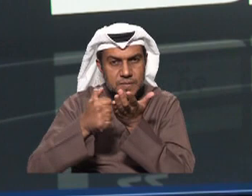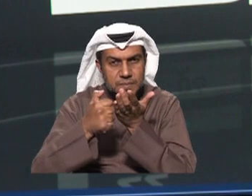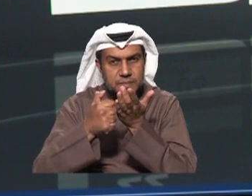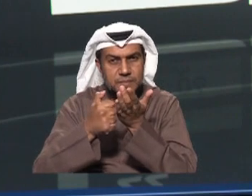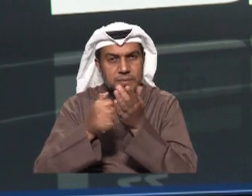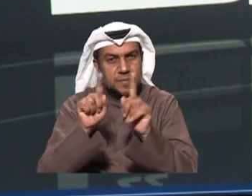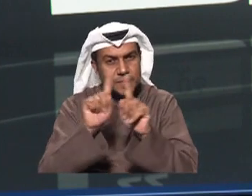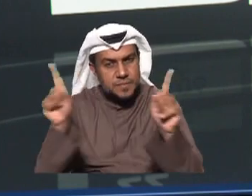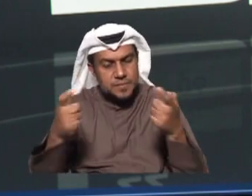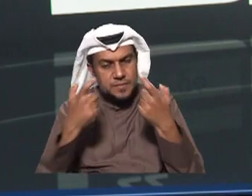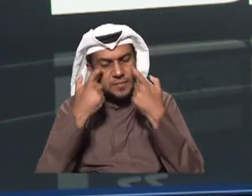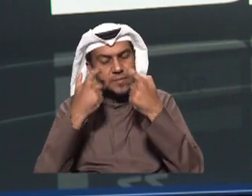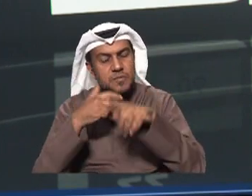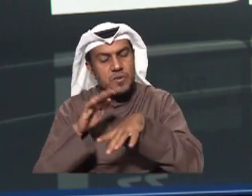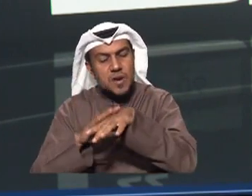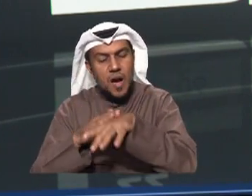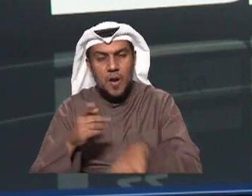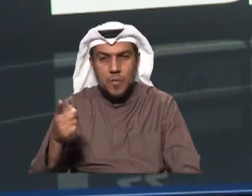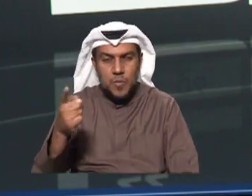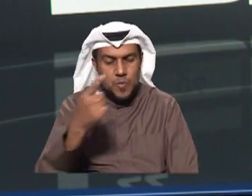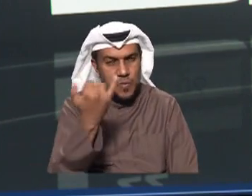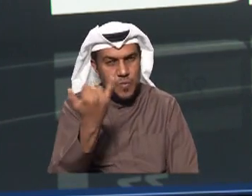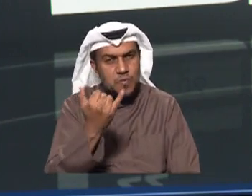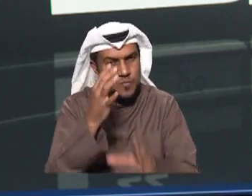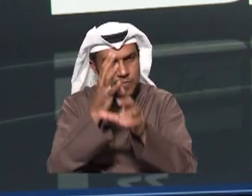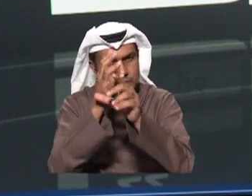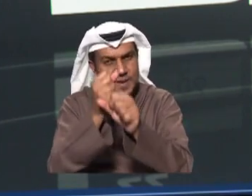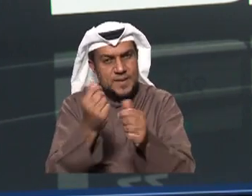ممارستنا لأي نشاط خارجي خلال هذه